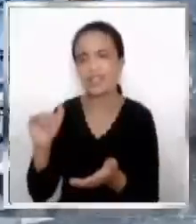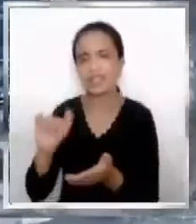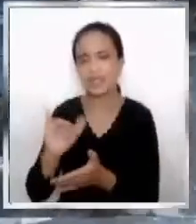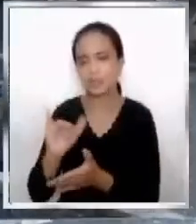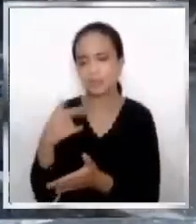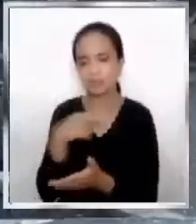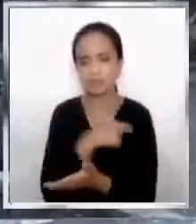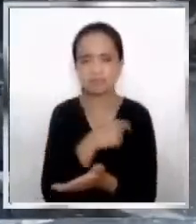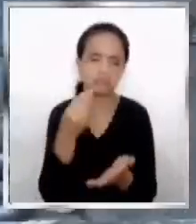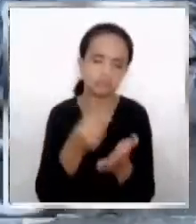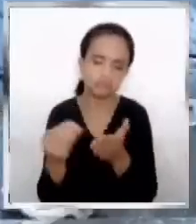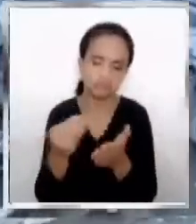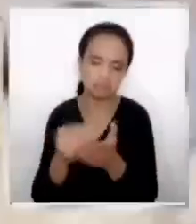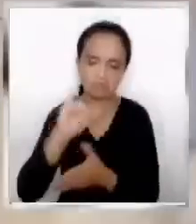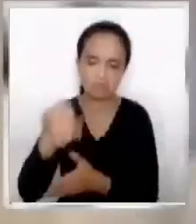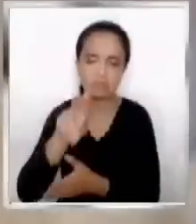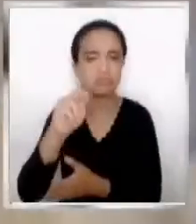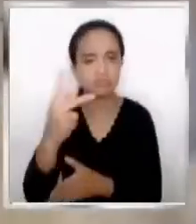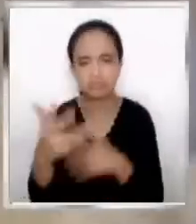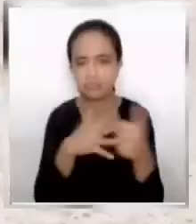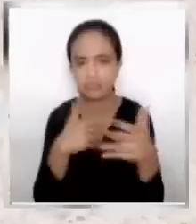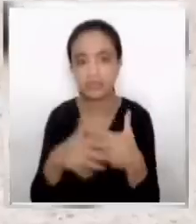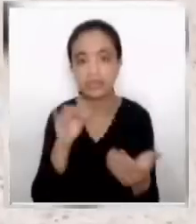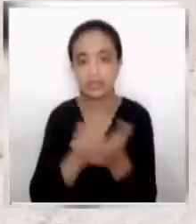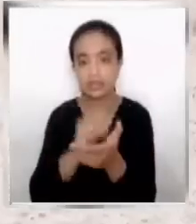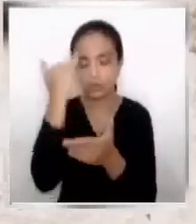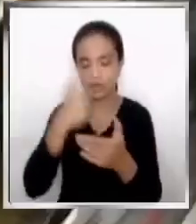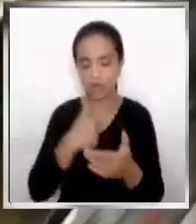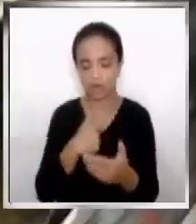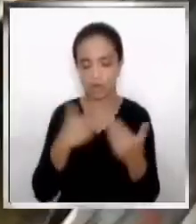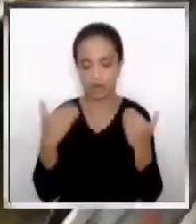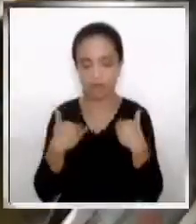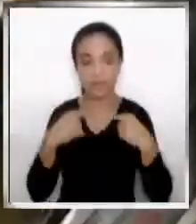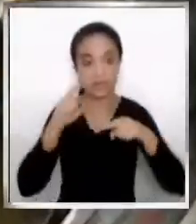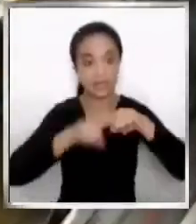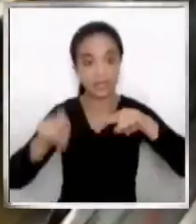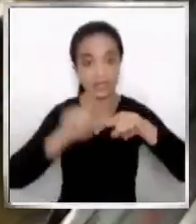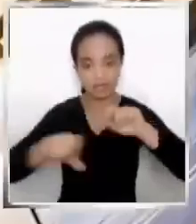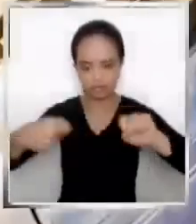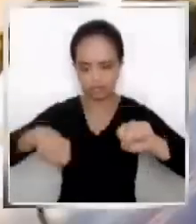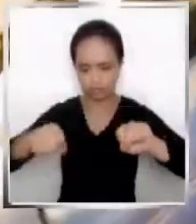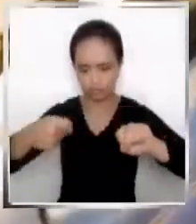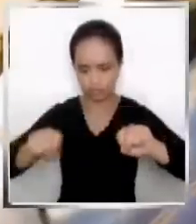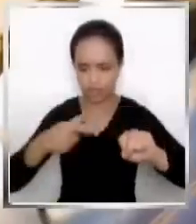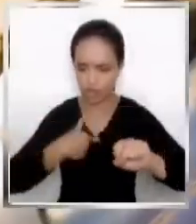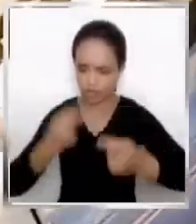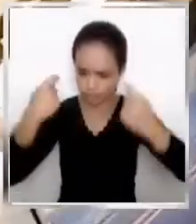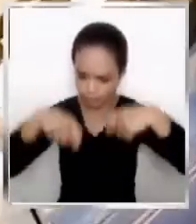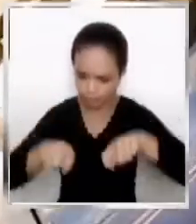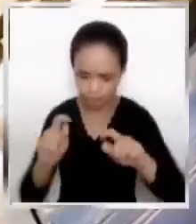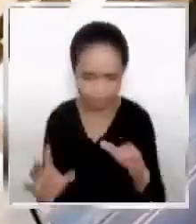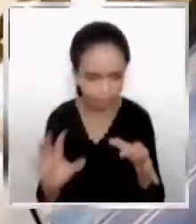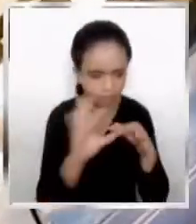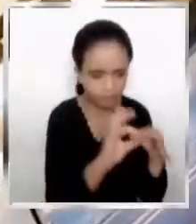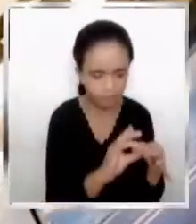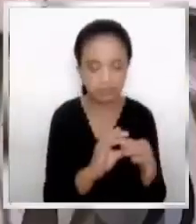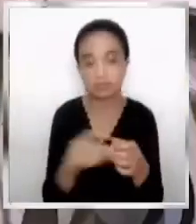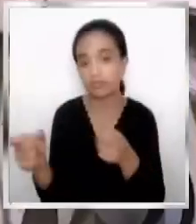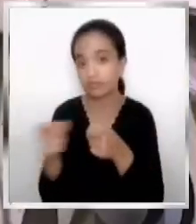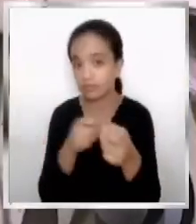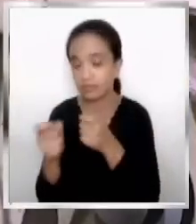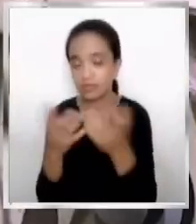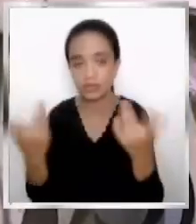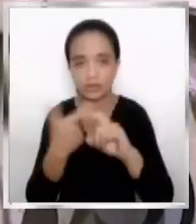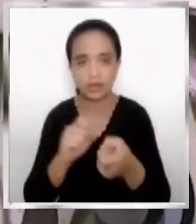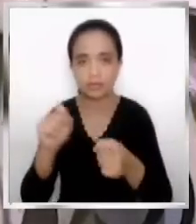mapakinabangan pa kanya itong binutingting Nakakuha ako ng electric motor tinaray ko na Ikabit doon yung controller galing ng online shop